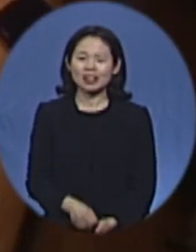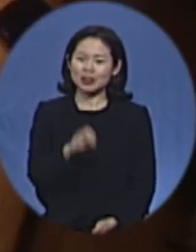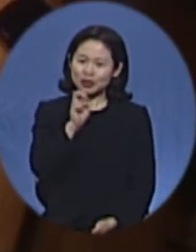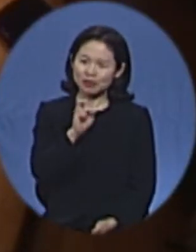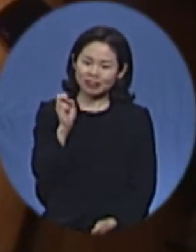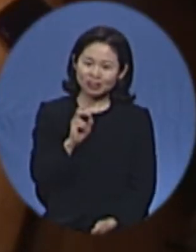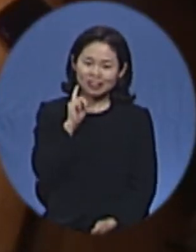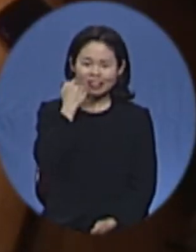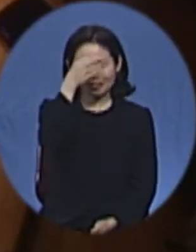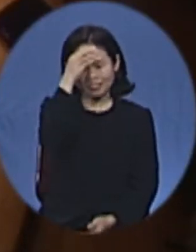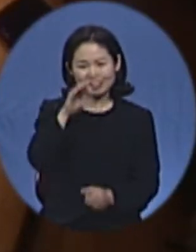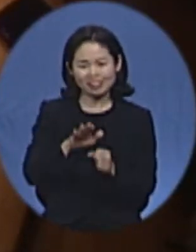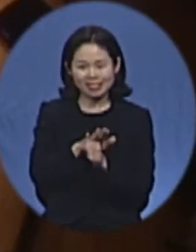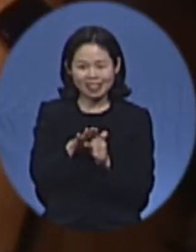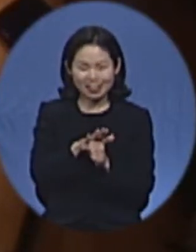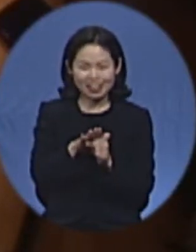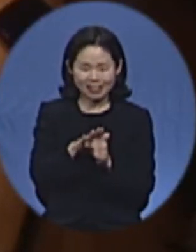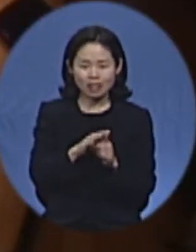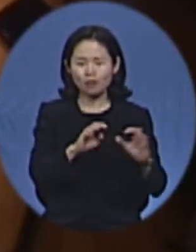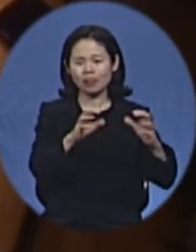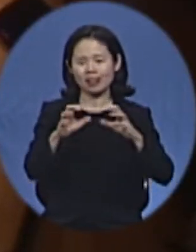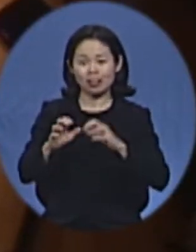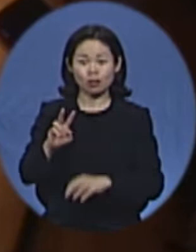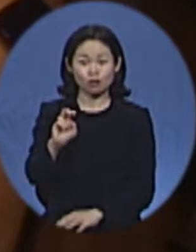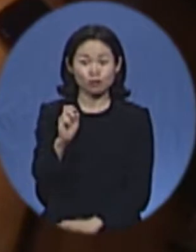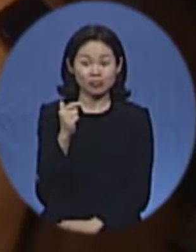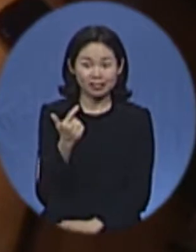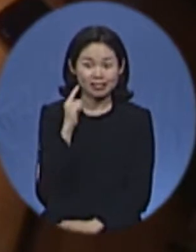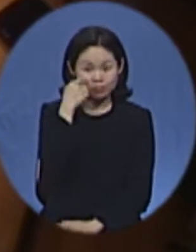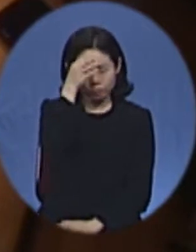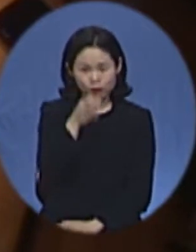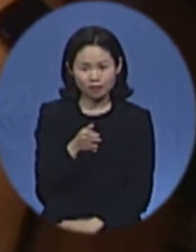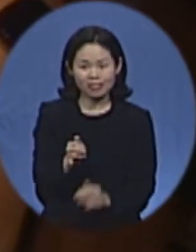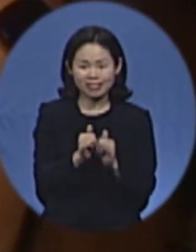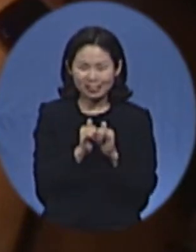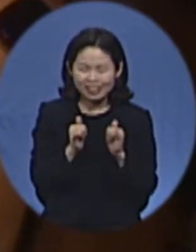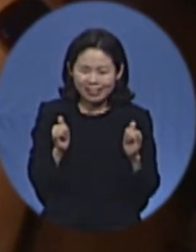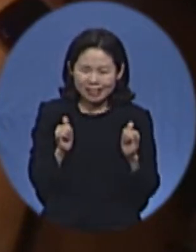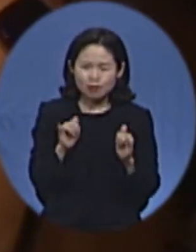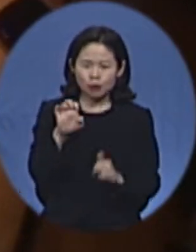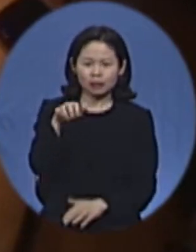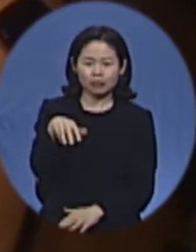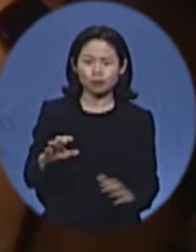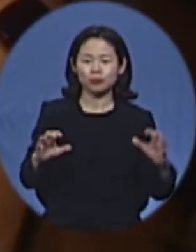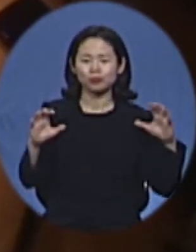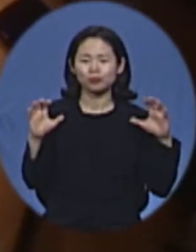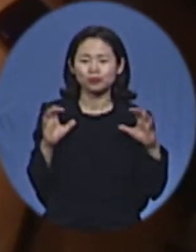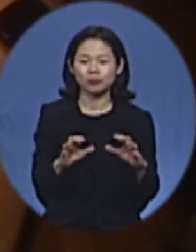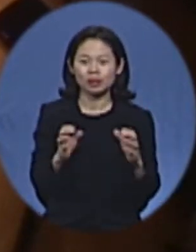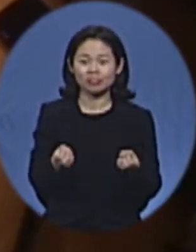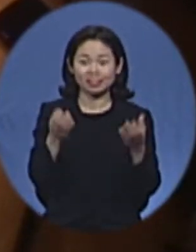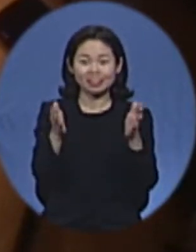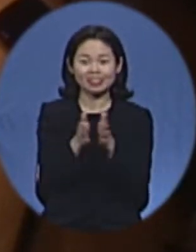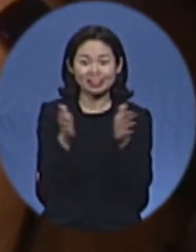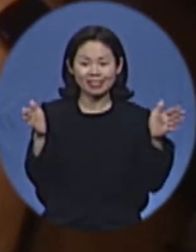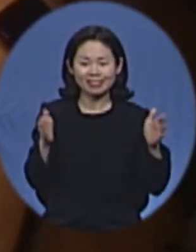음악과 예술을 사랑하는 26개국의 예술가들이 강원도 평창에 모여 축제를